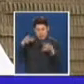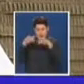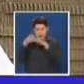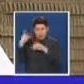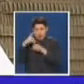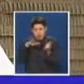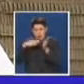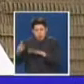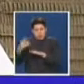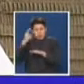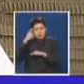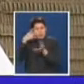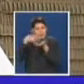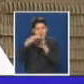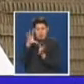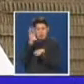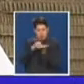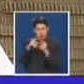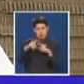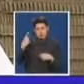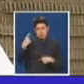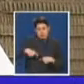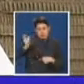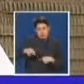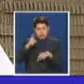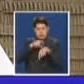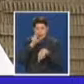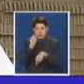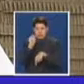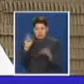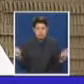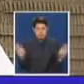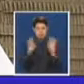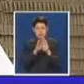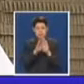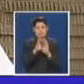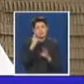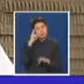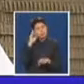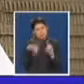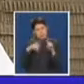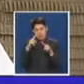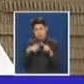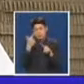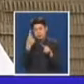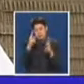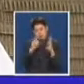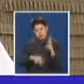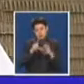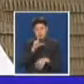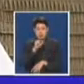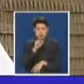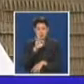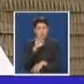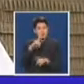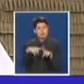าคดียุบพรรคที่อยู่ในศาลรัฐธรรมนูญก็ท่านก็นัดแถลงปิดคดีด้วยวาจาปลายเดือนพฤศจิกายน29พฤศจิกาย